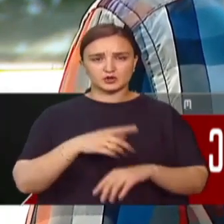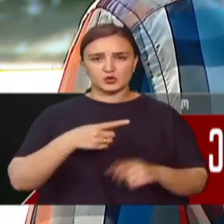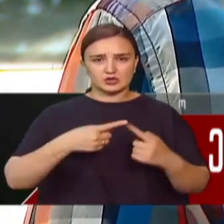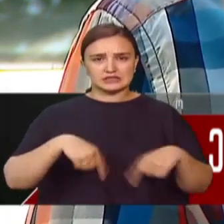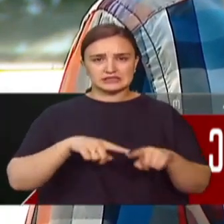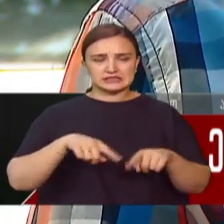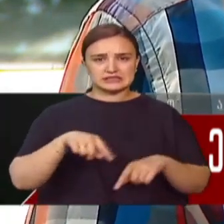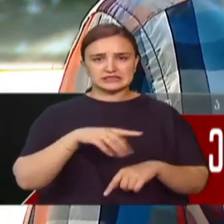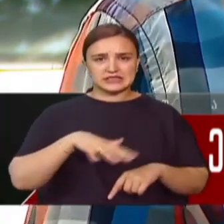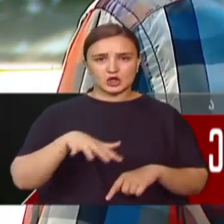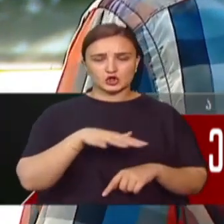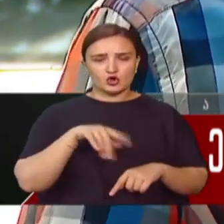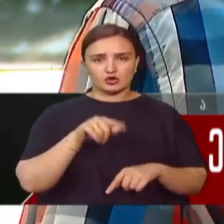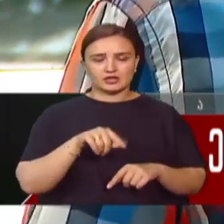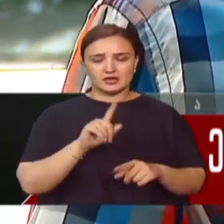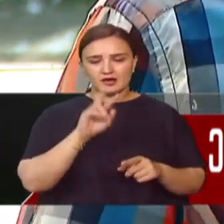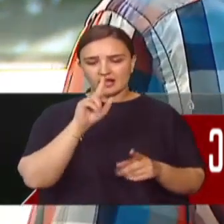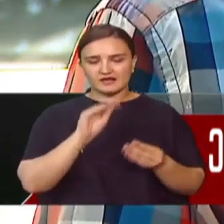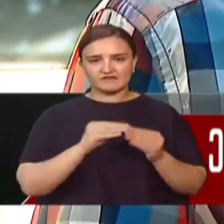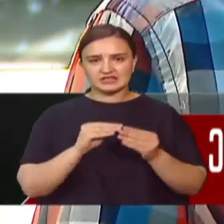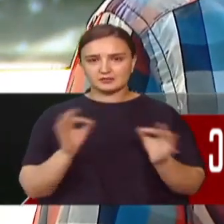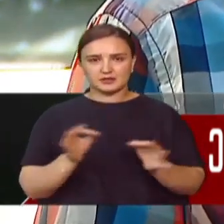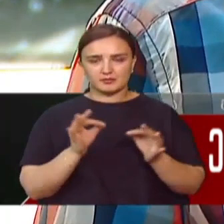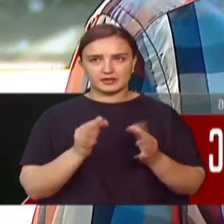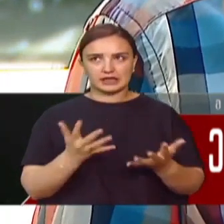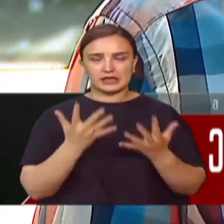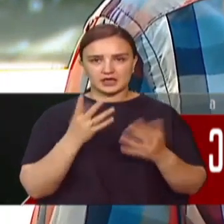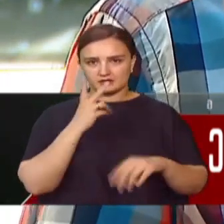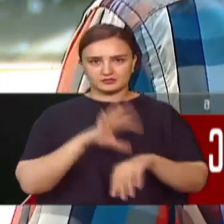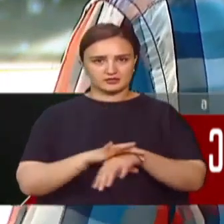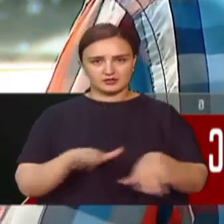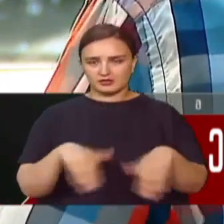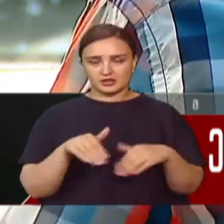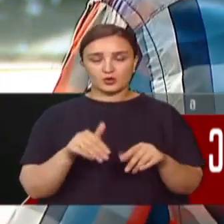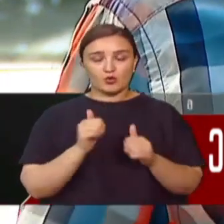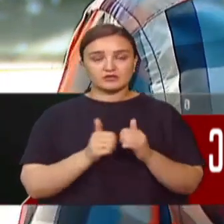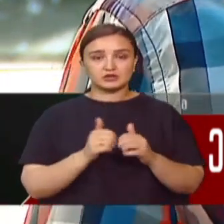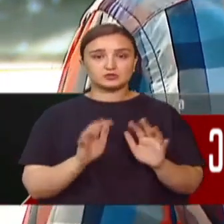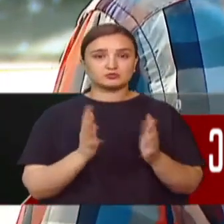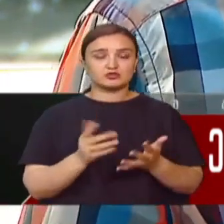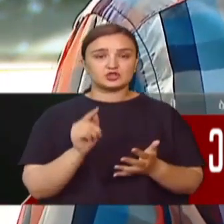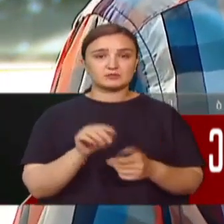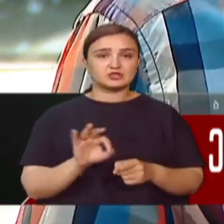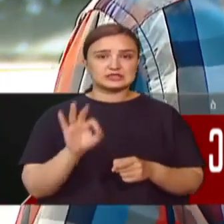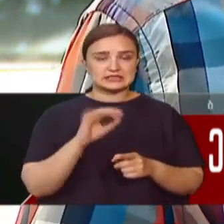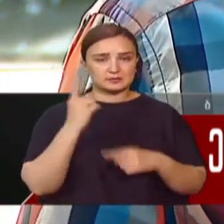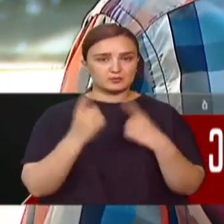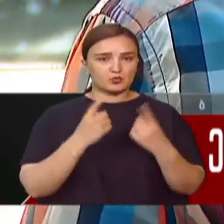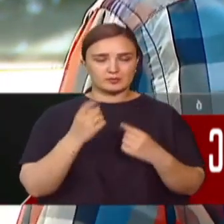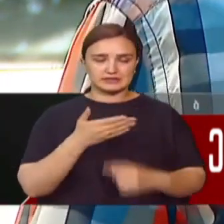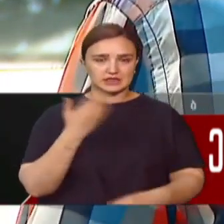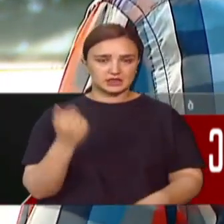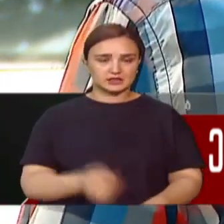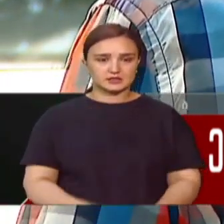ნაწილში ხარვეზები ასეთი რამ ღიად არ დაფიქსირებულა, ყოველ შემთხვევაში ამის შესახებ ინფორმაცია არ